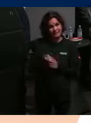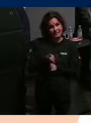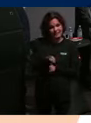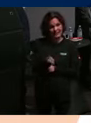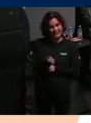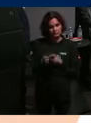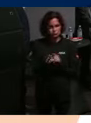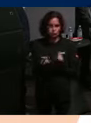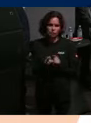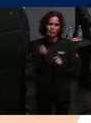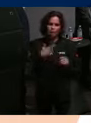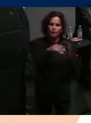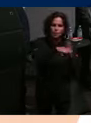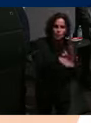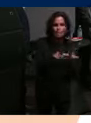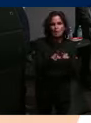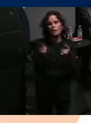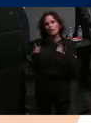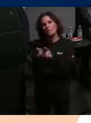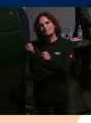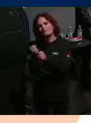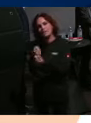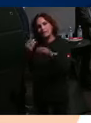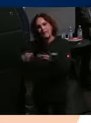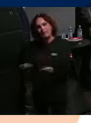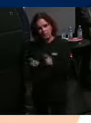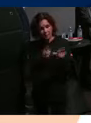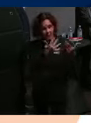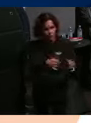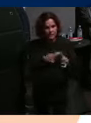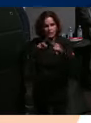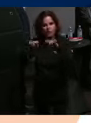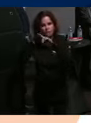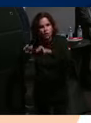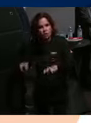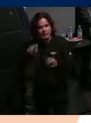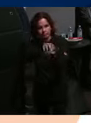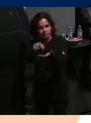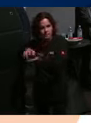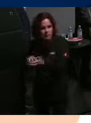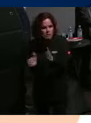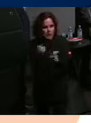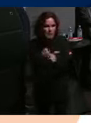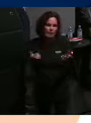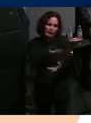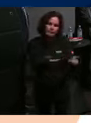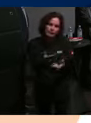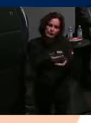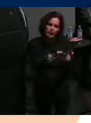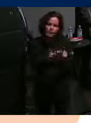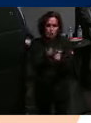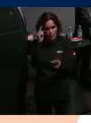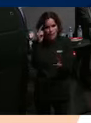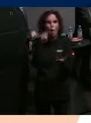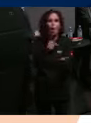programmer og virkemidler som gjør at industrien og forskningsmiljøene kan jobbe sammen, så at vi mobiliserer mot